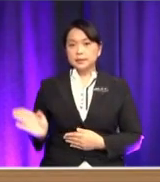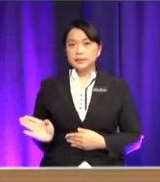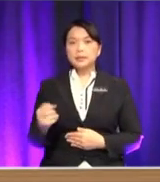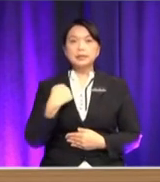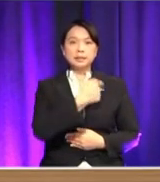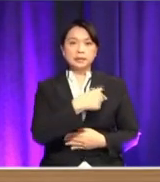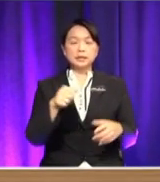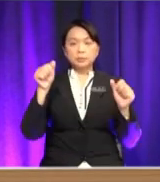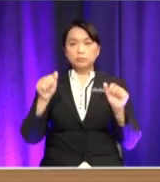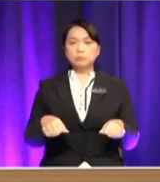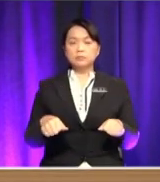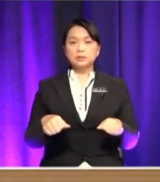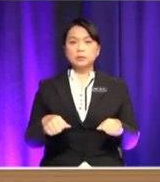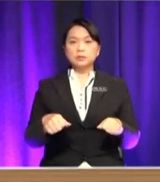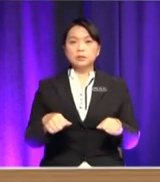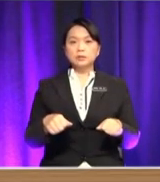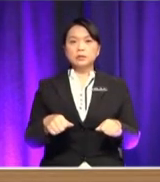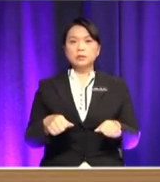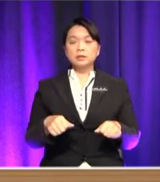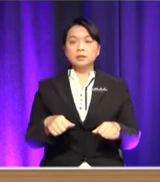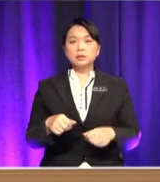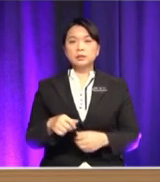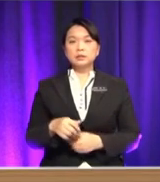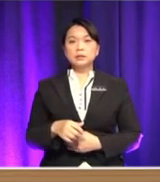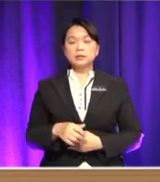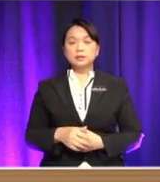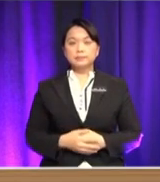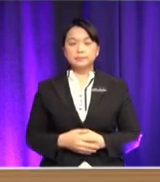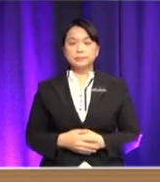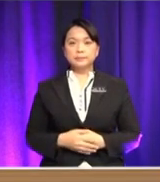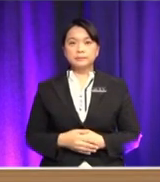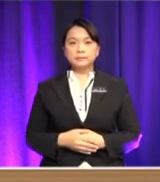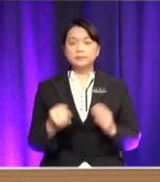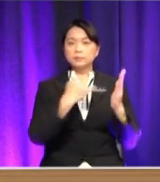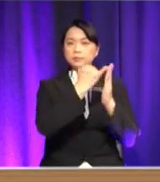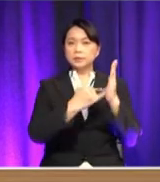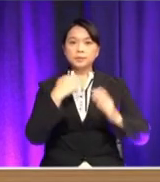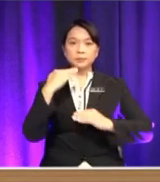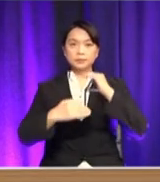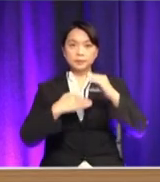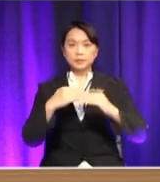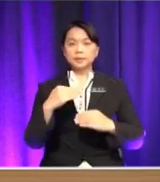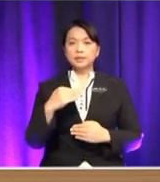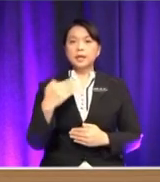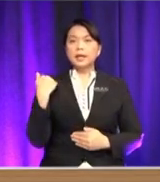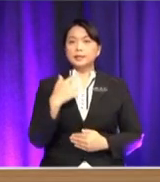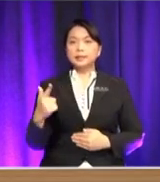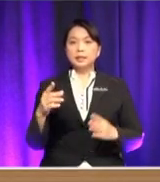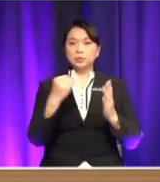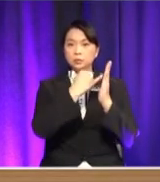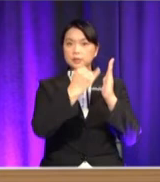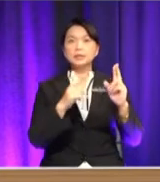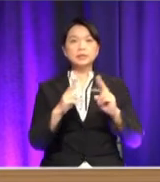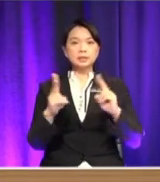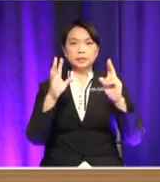boleh ah Maaf silahkan teruskan ke lukisan bangunan merupakan lalu kisah yang amat penting